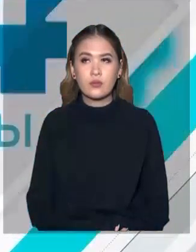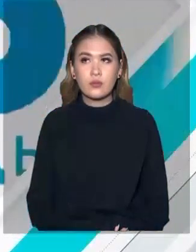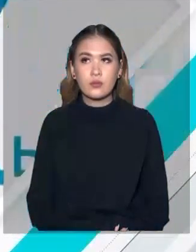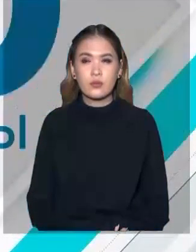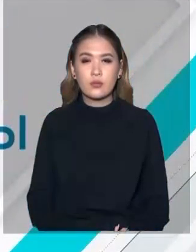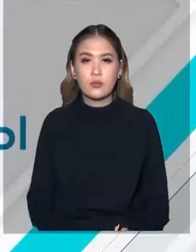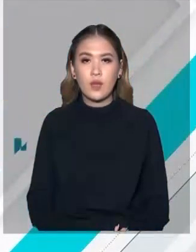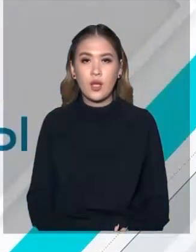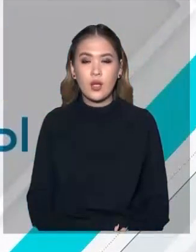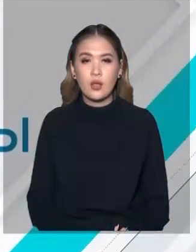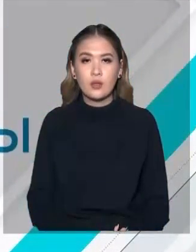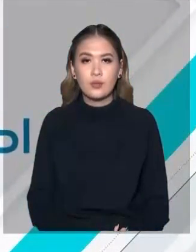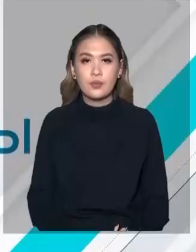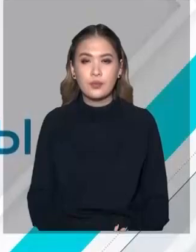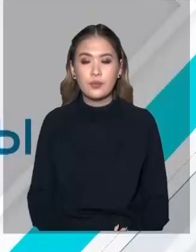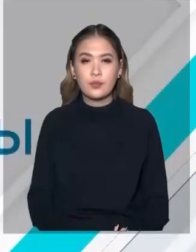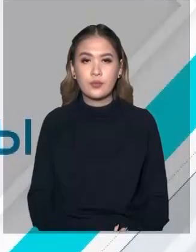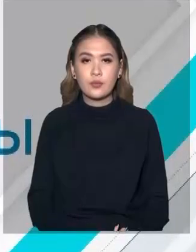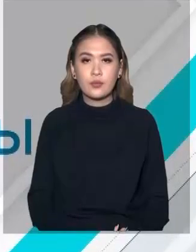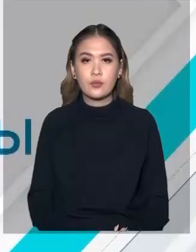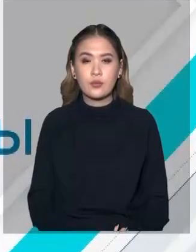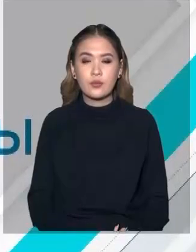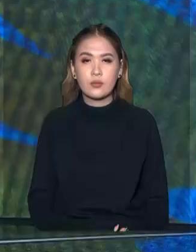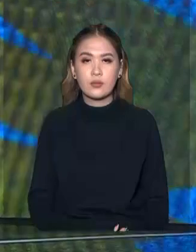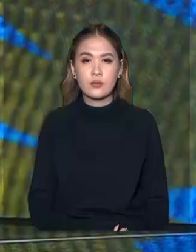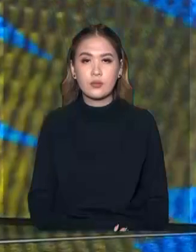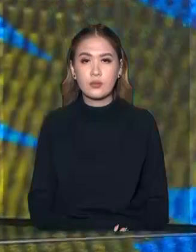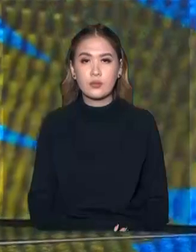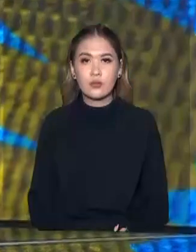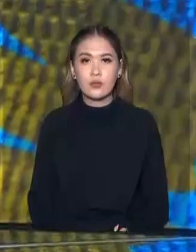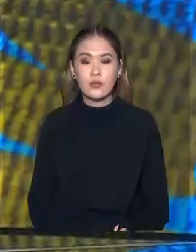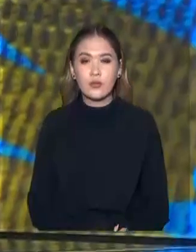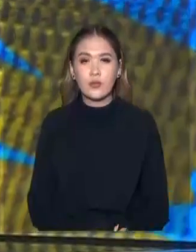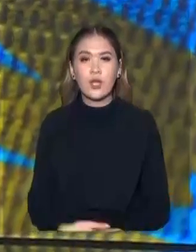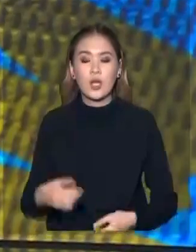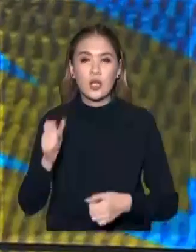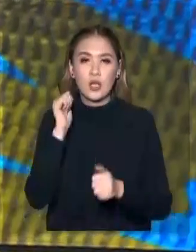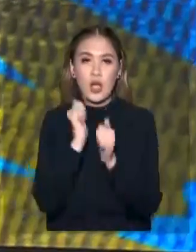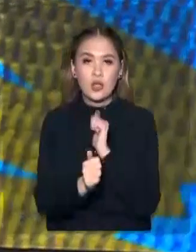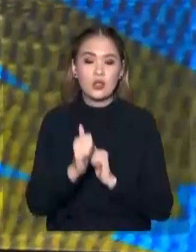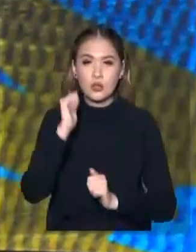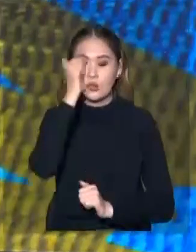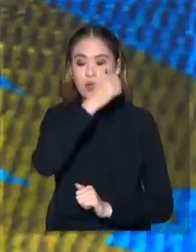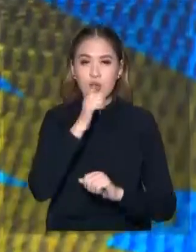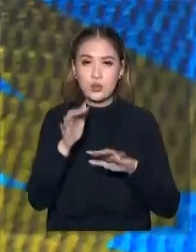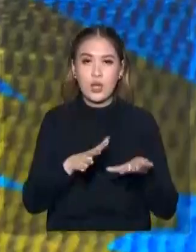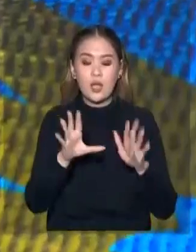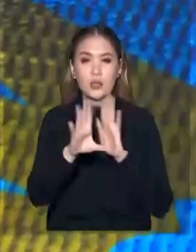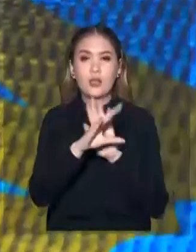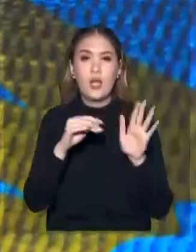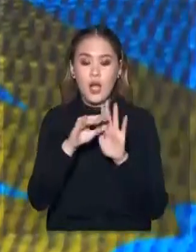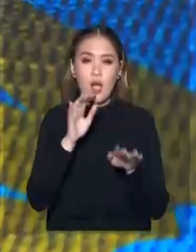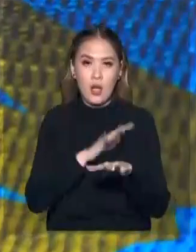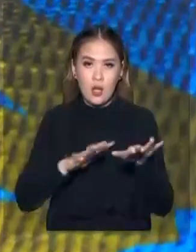Жаңа Жыл өткен сайын сайлау науқанына